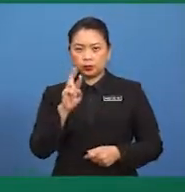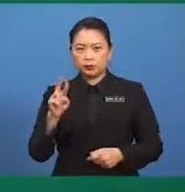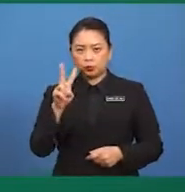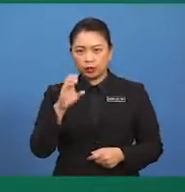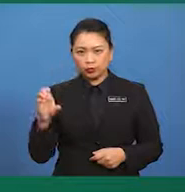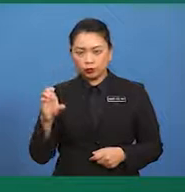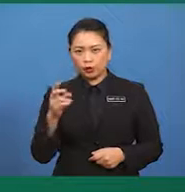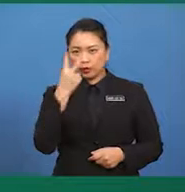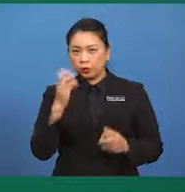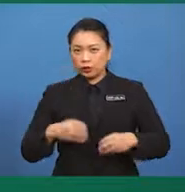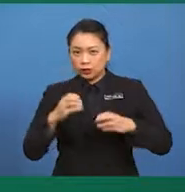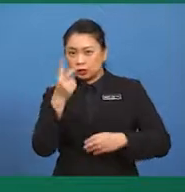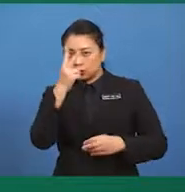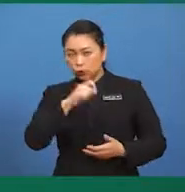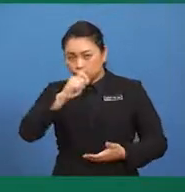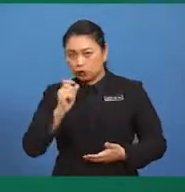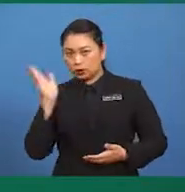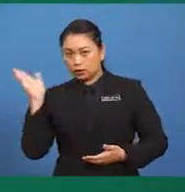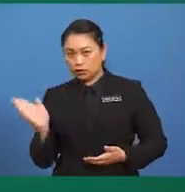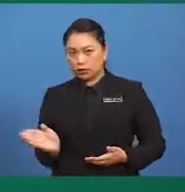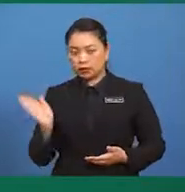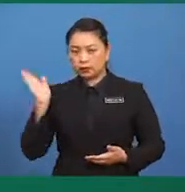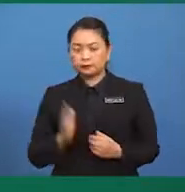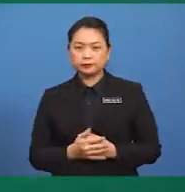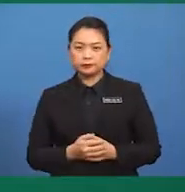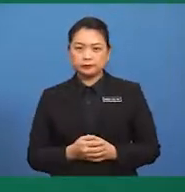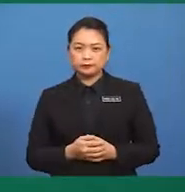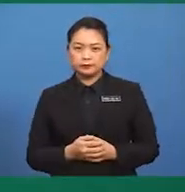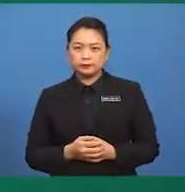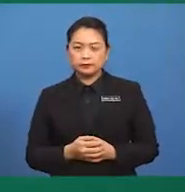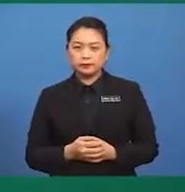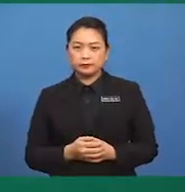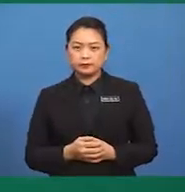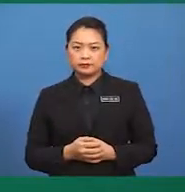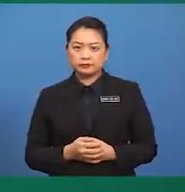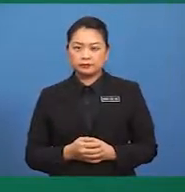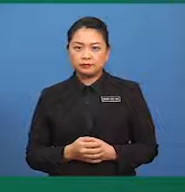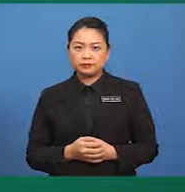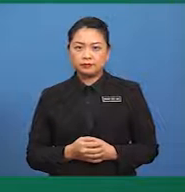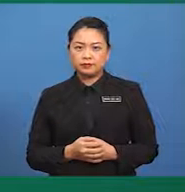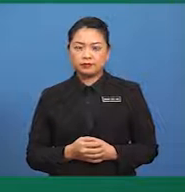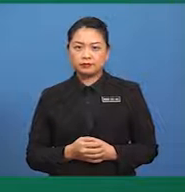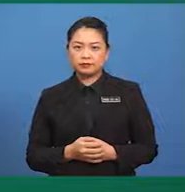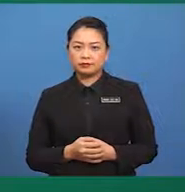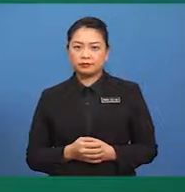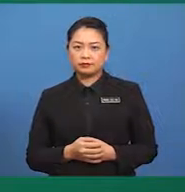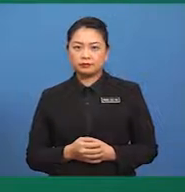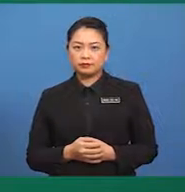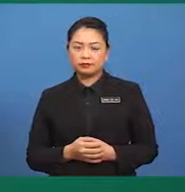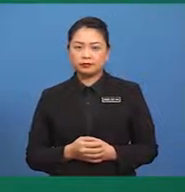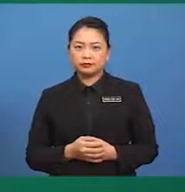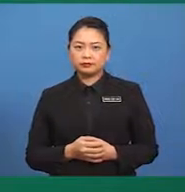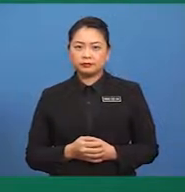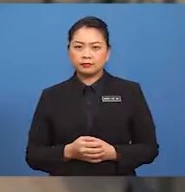RM1,200 kerana akaun belum terima akan berkurang disebabkan oleh hutang lapuk. Keterangan am kita tulis merekod